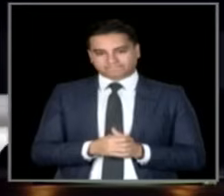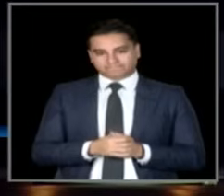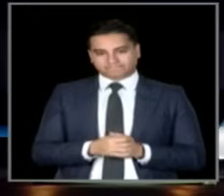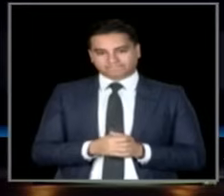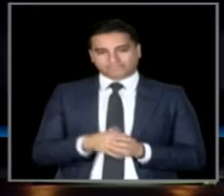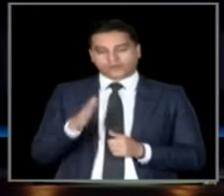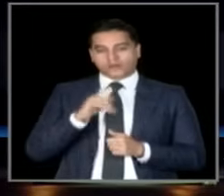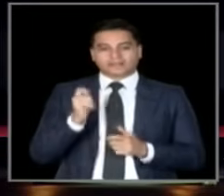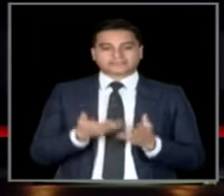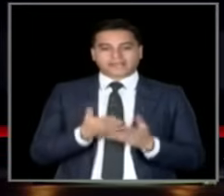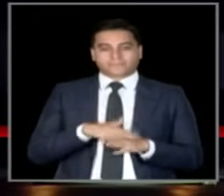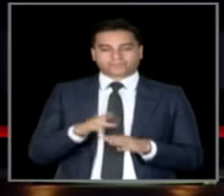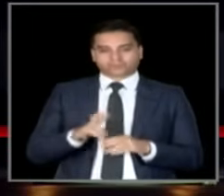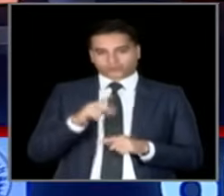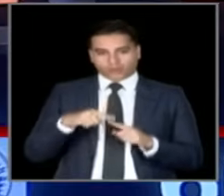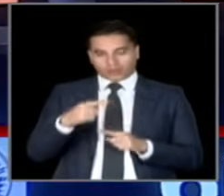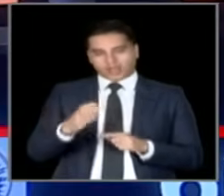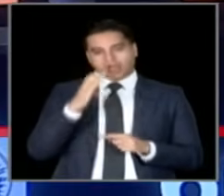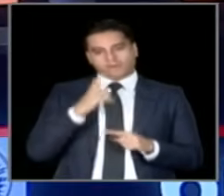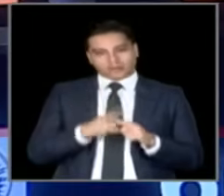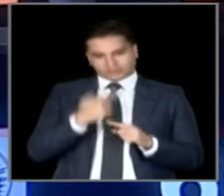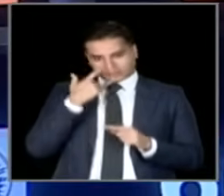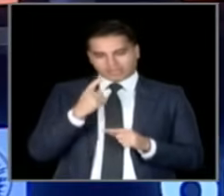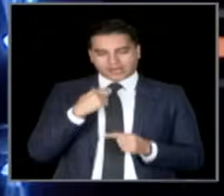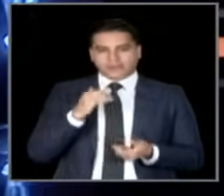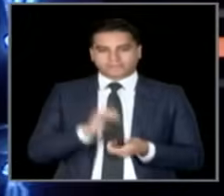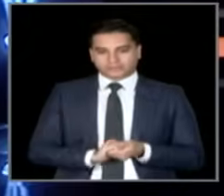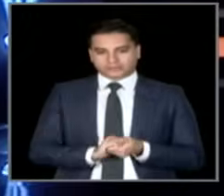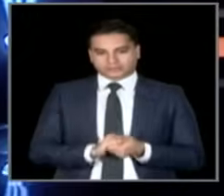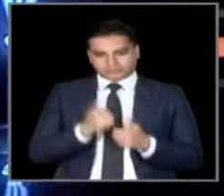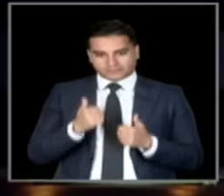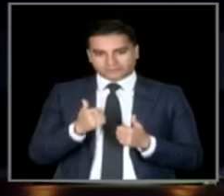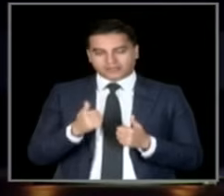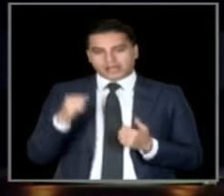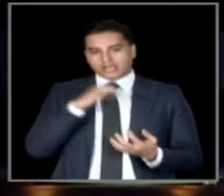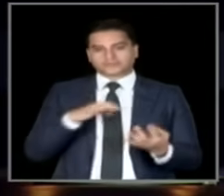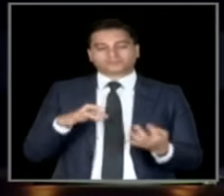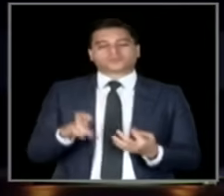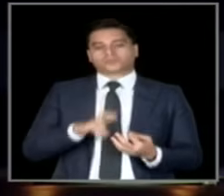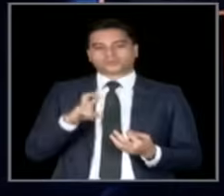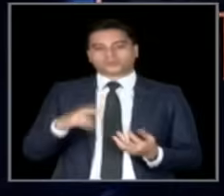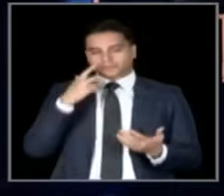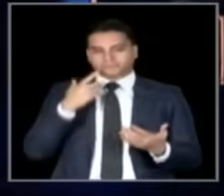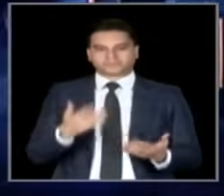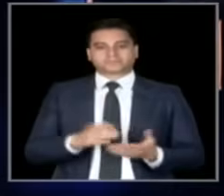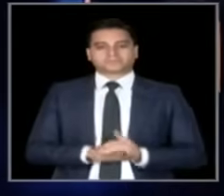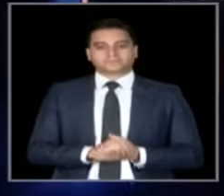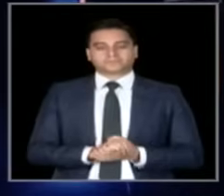اللي هيستعجل في السؤال اللي جاي هيجاوب غلط، موعدكم يعني. أغاني موسيقى، والسؤال هو: